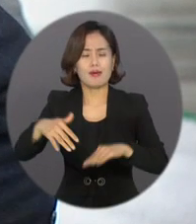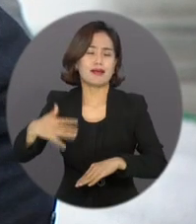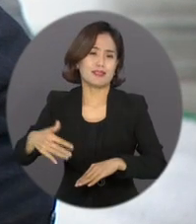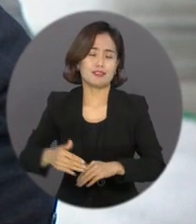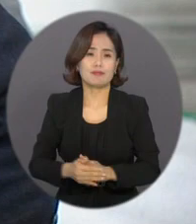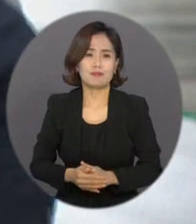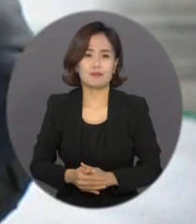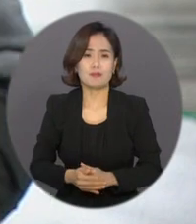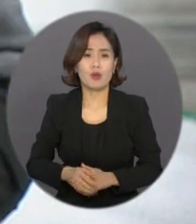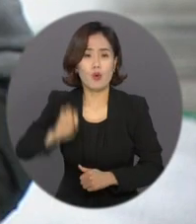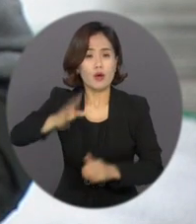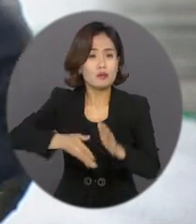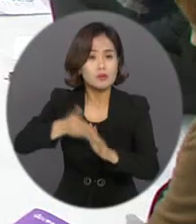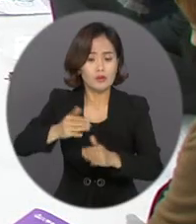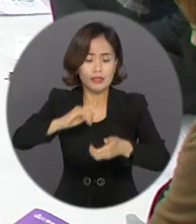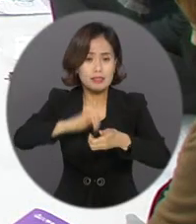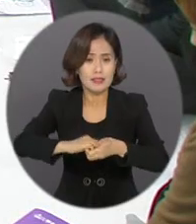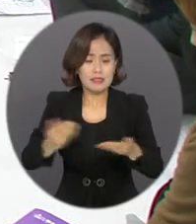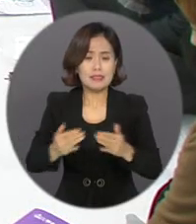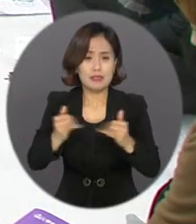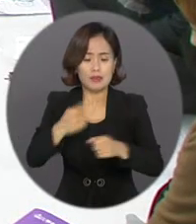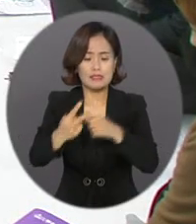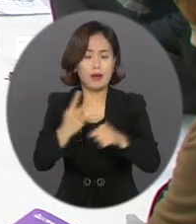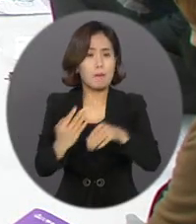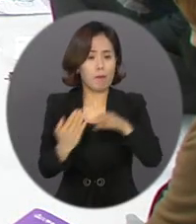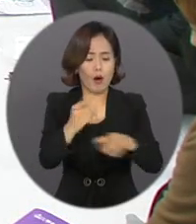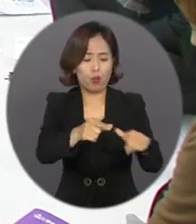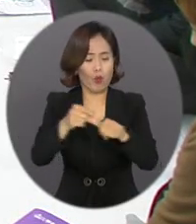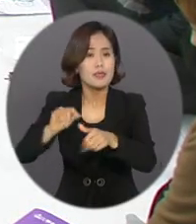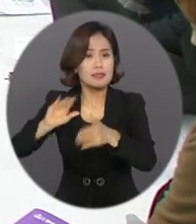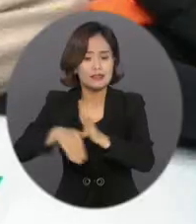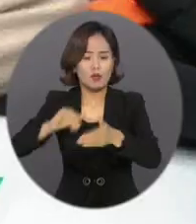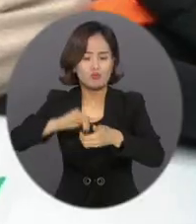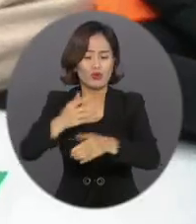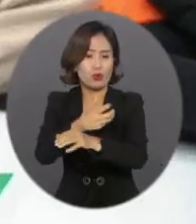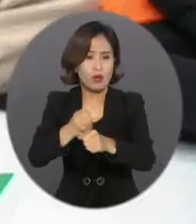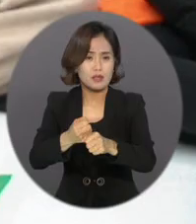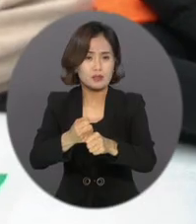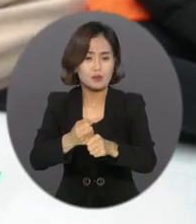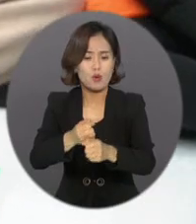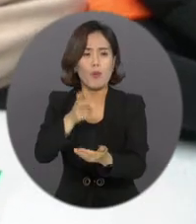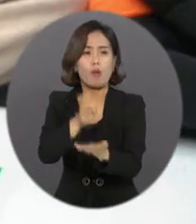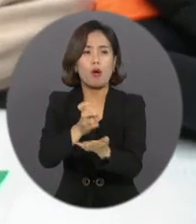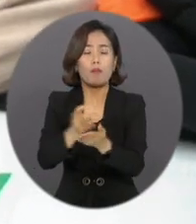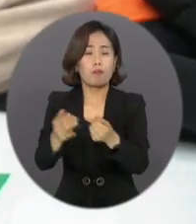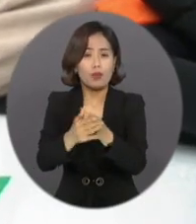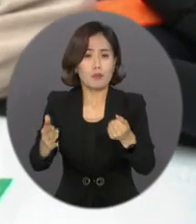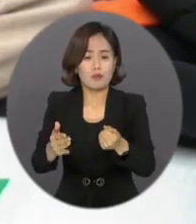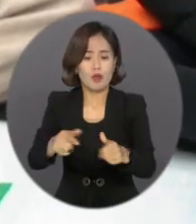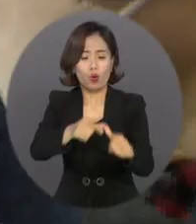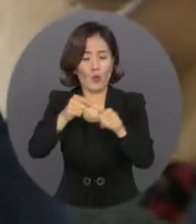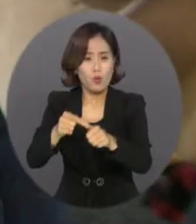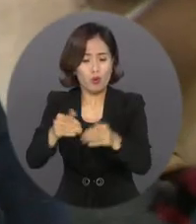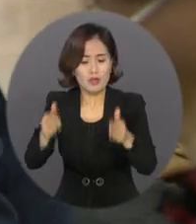않았습니다. 광주시는 기간제 근로자를 2년을 초과해 고용할 경우 무기계약직으로 보는 관련법에 따라